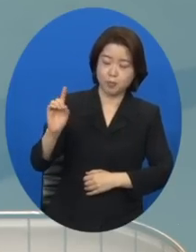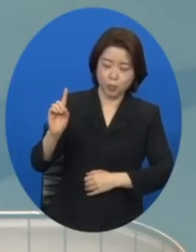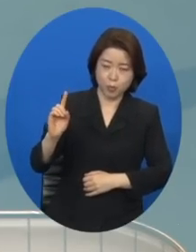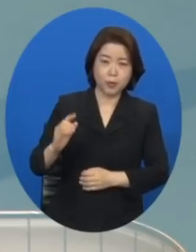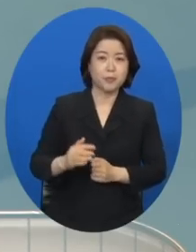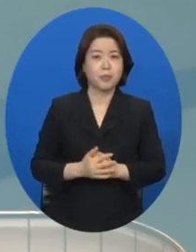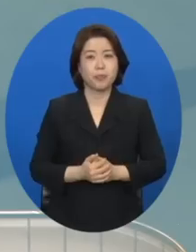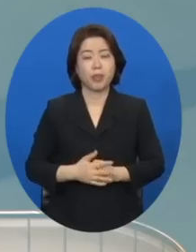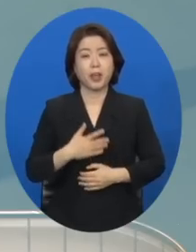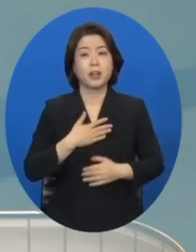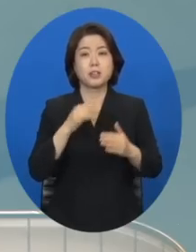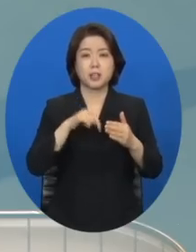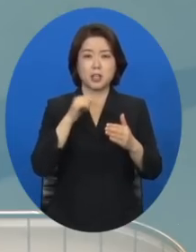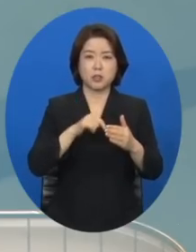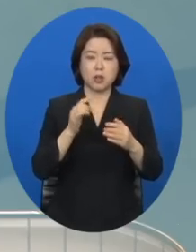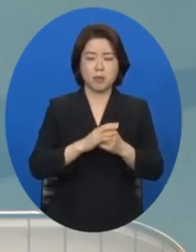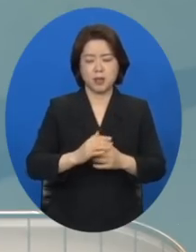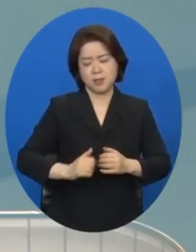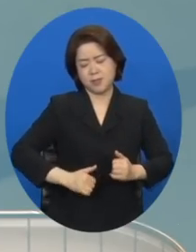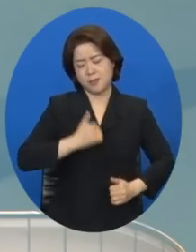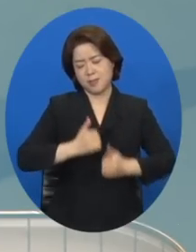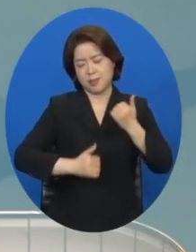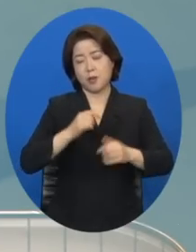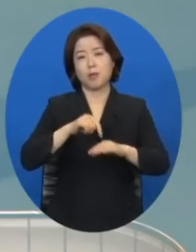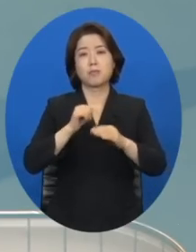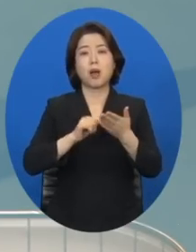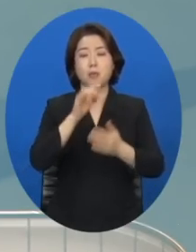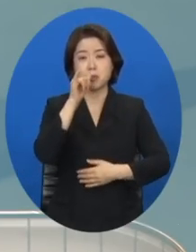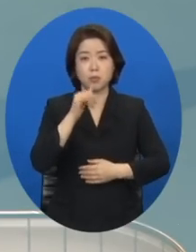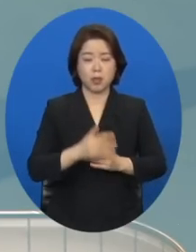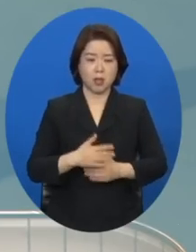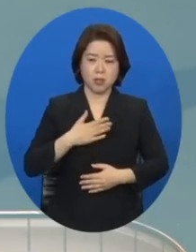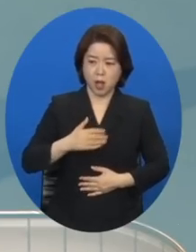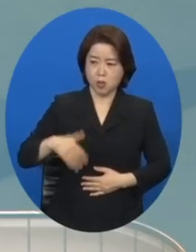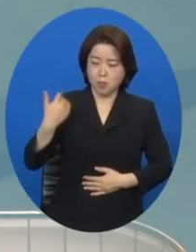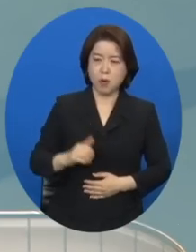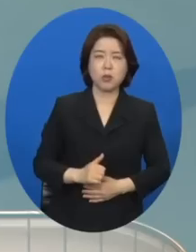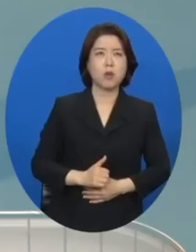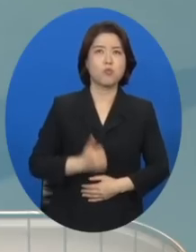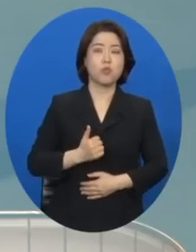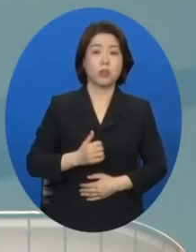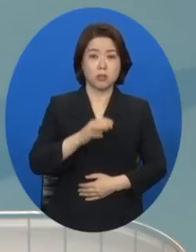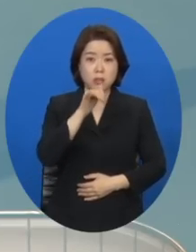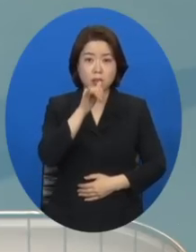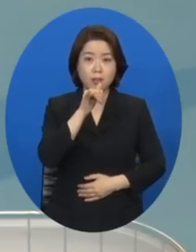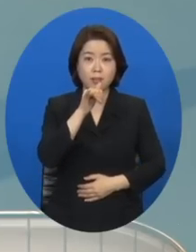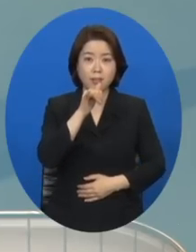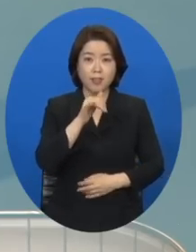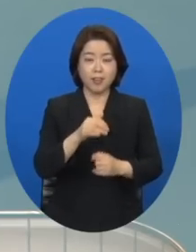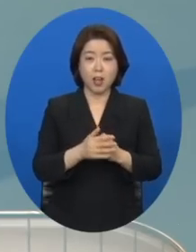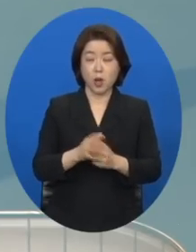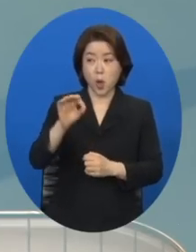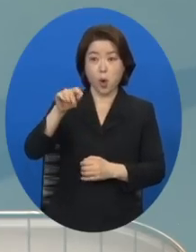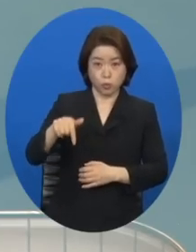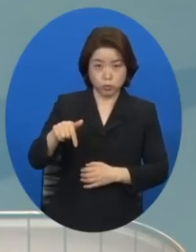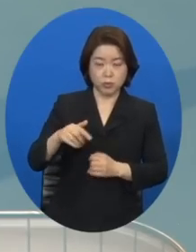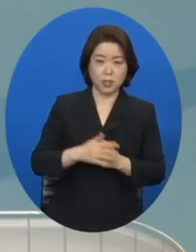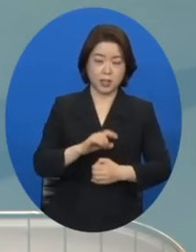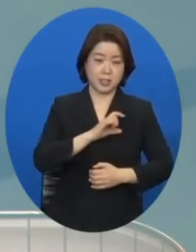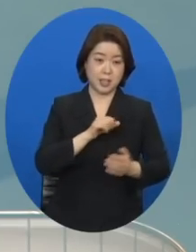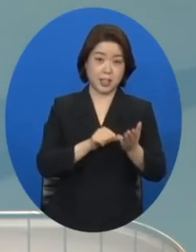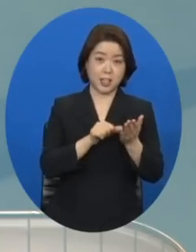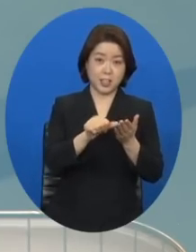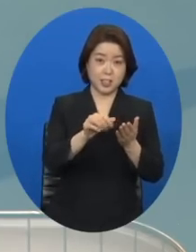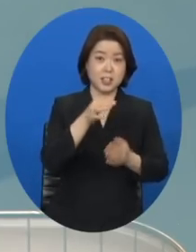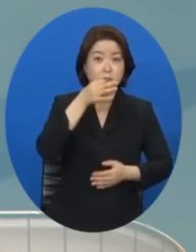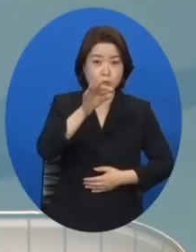제 안에 격분의 마음이 있습니다 저도 모르게 욱하는 마음이 있습니다 그래서 그분이 별명을 자기